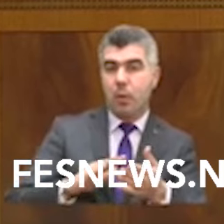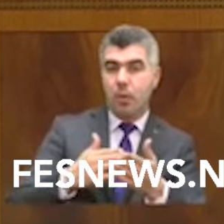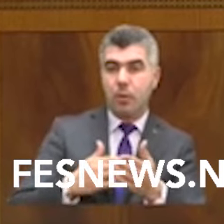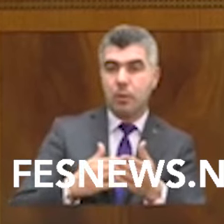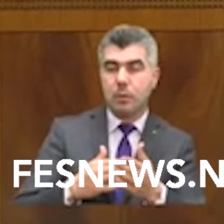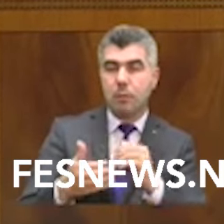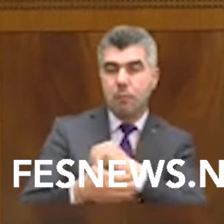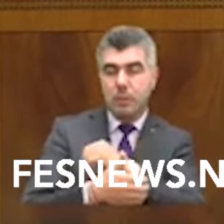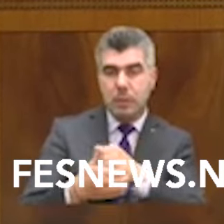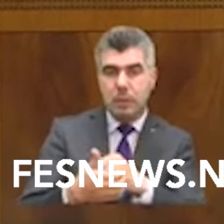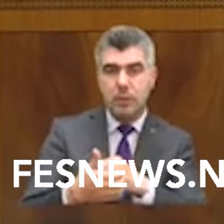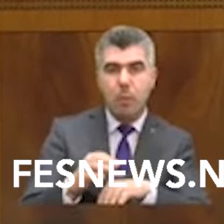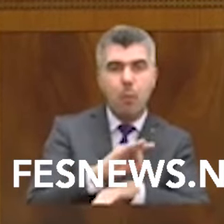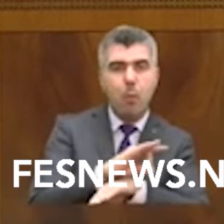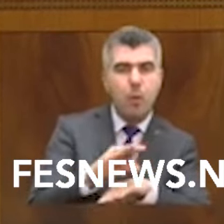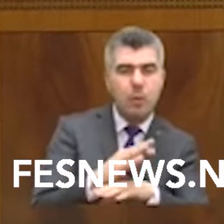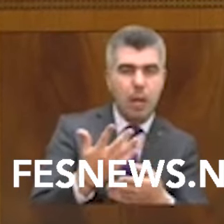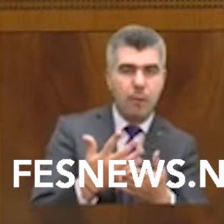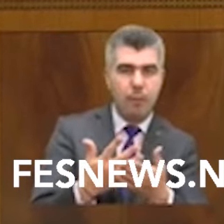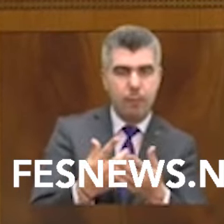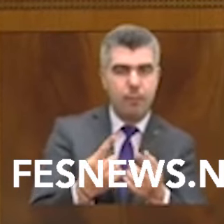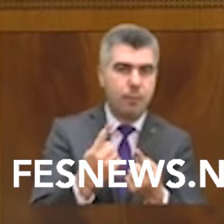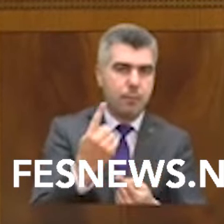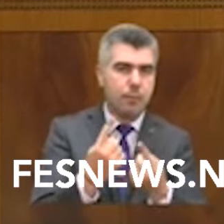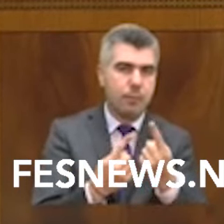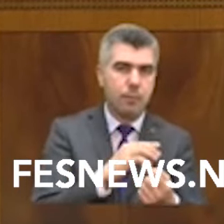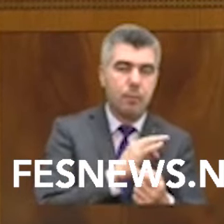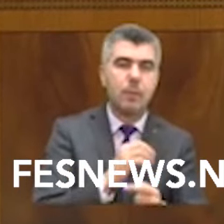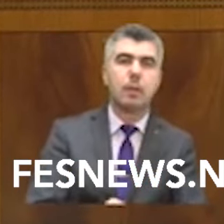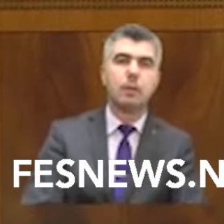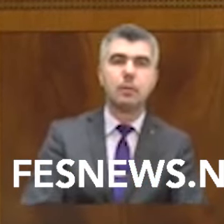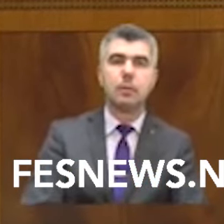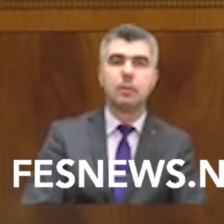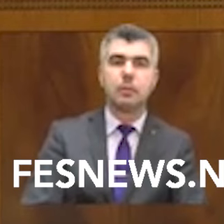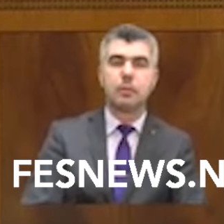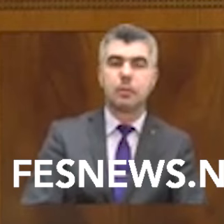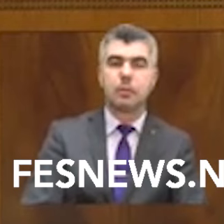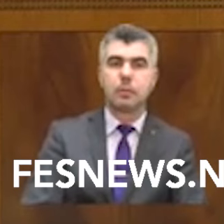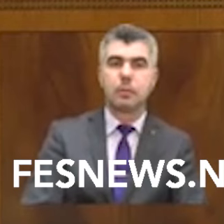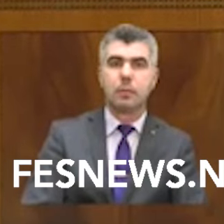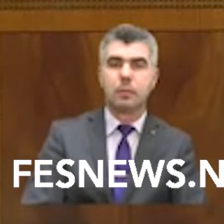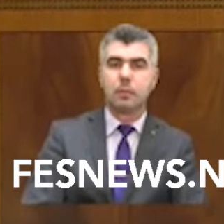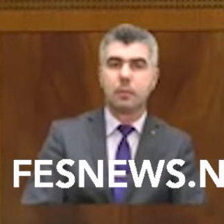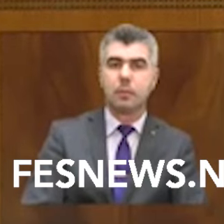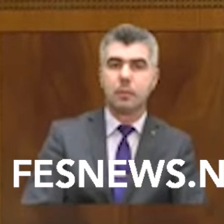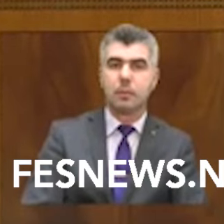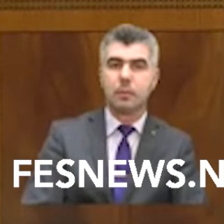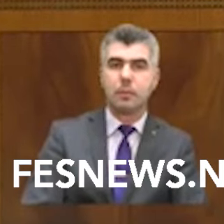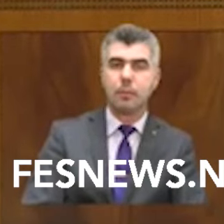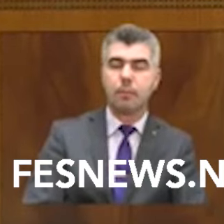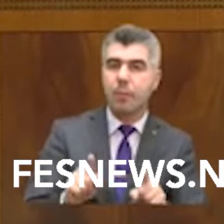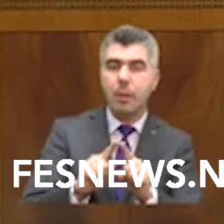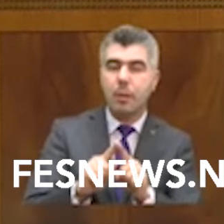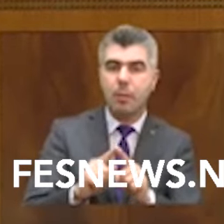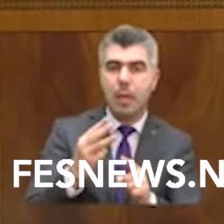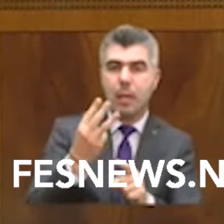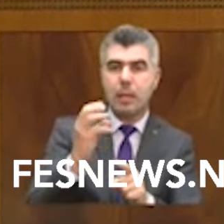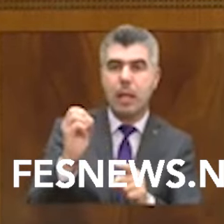المتوسطه ولا الطبقه يعني يعني اللي هي اللي وصلت 300 الف